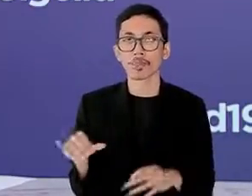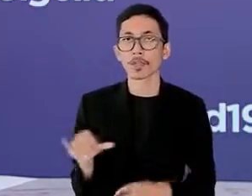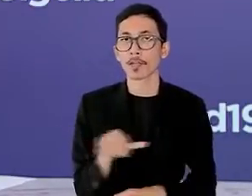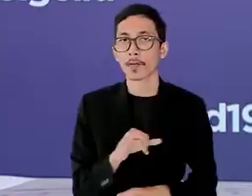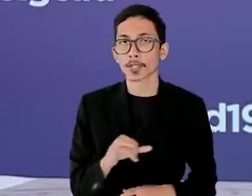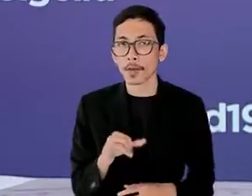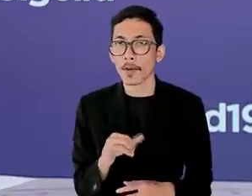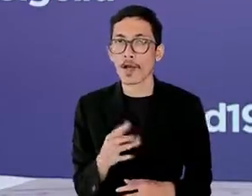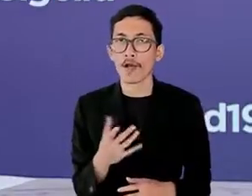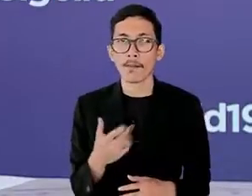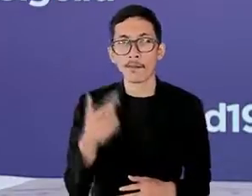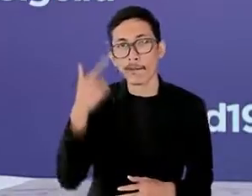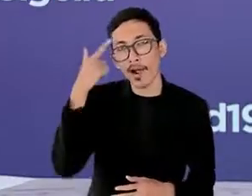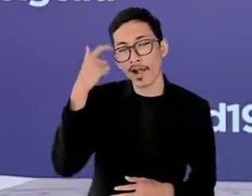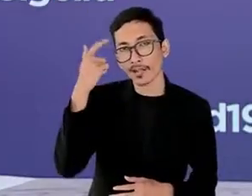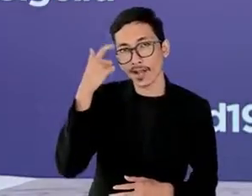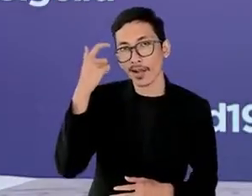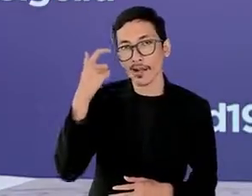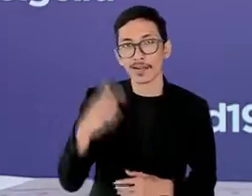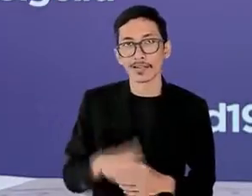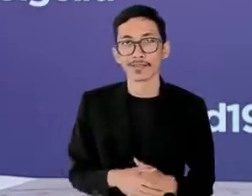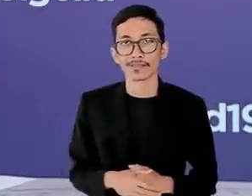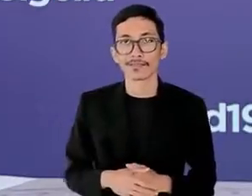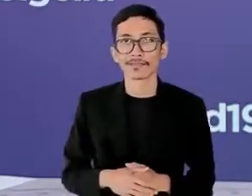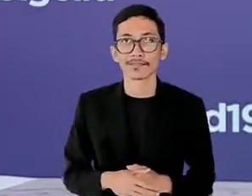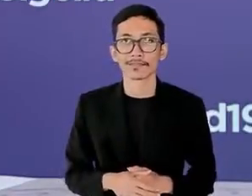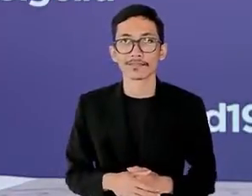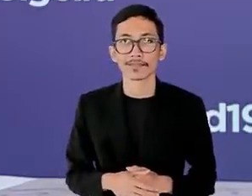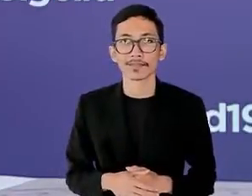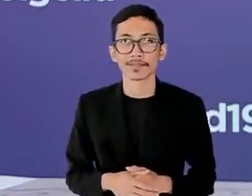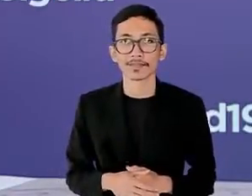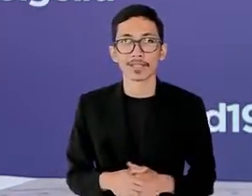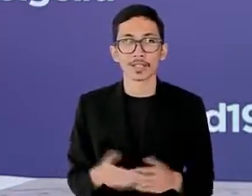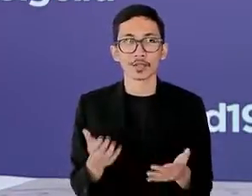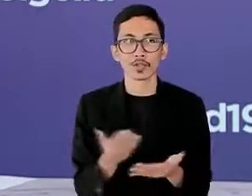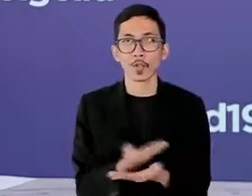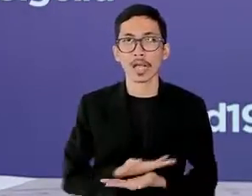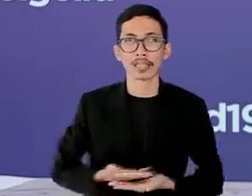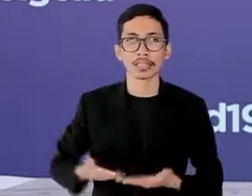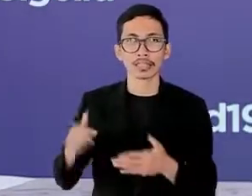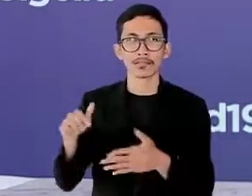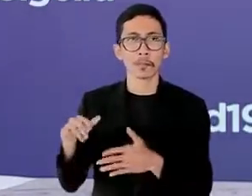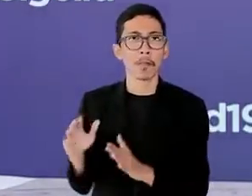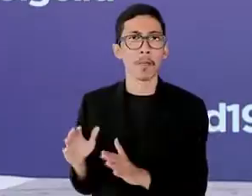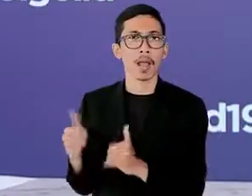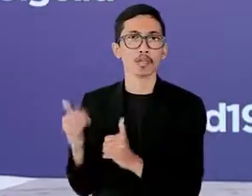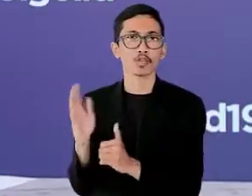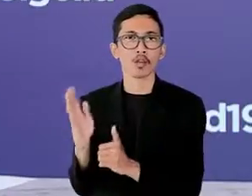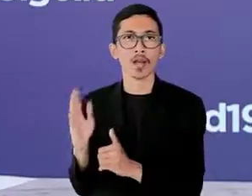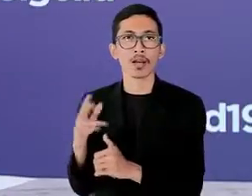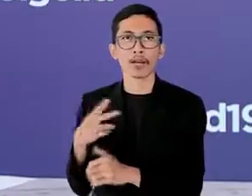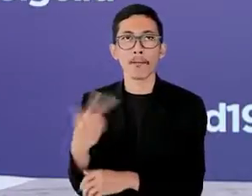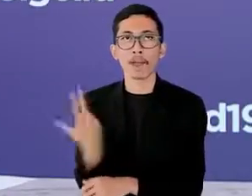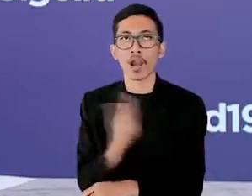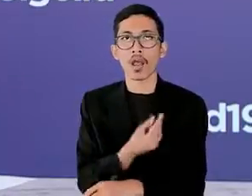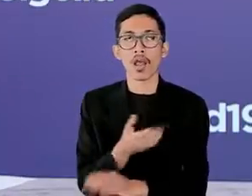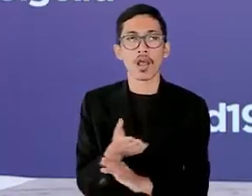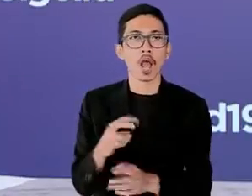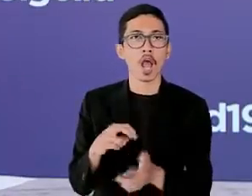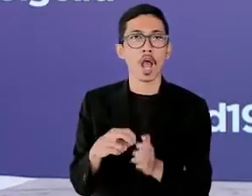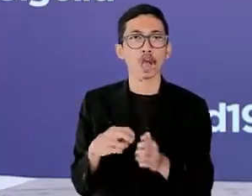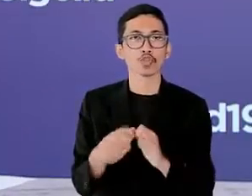refleksi bahwa tentu saja keadaan ini jauh lebih baik dibandingkan keadaan gimana kasus melonjak tinggi